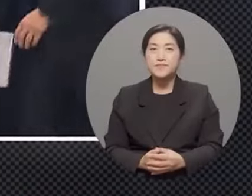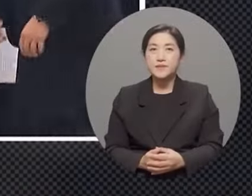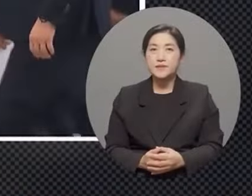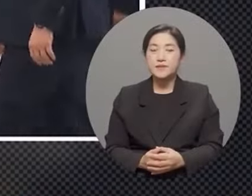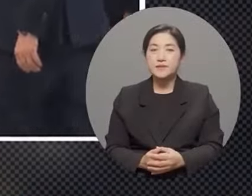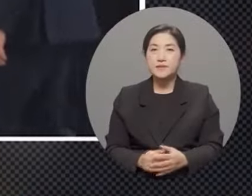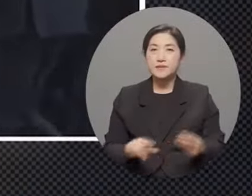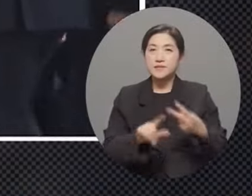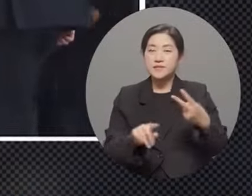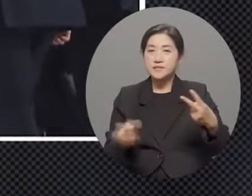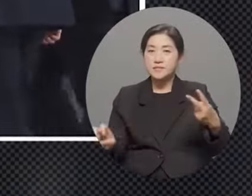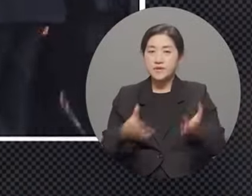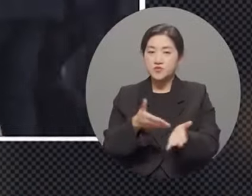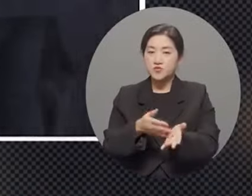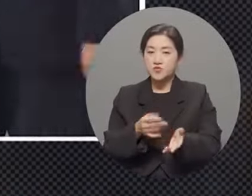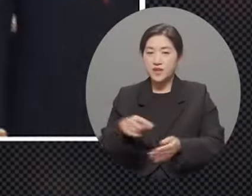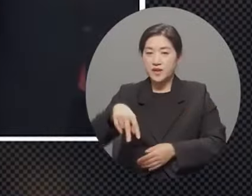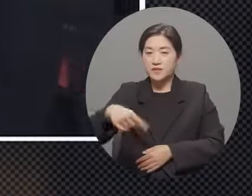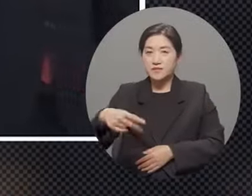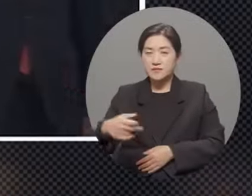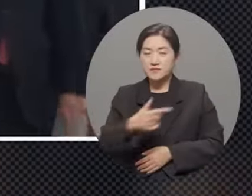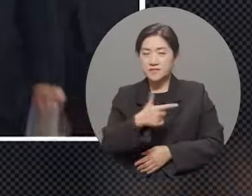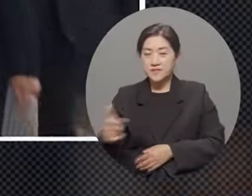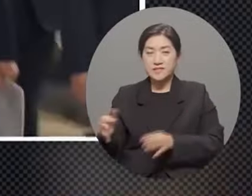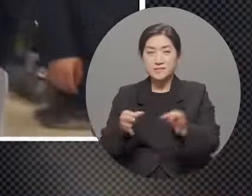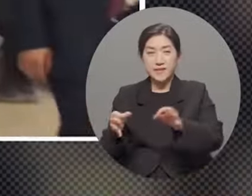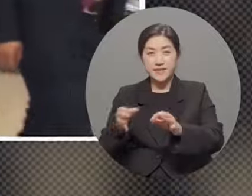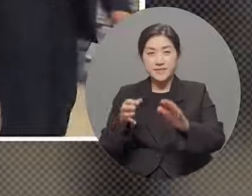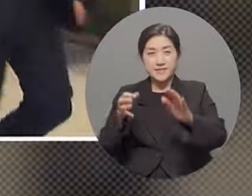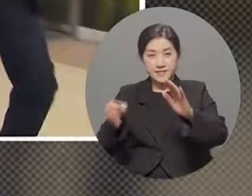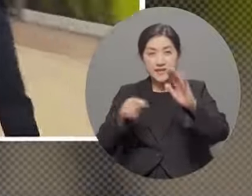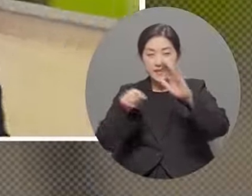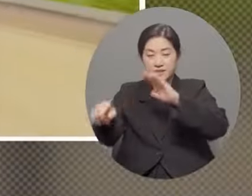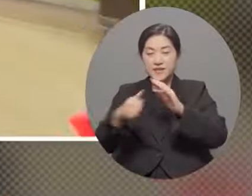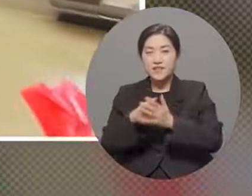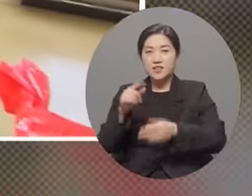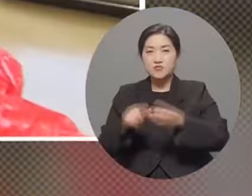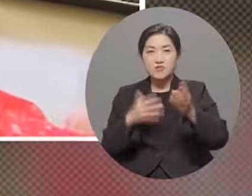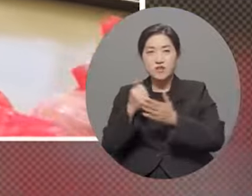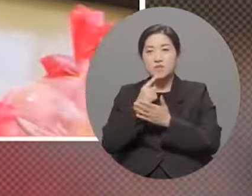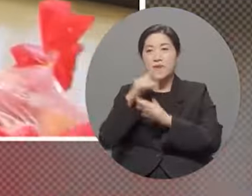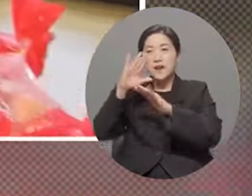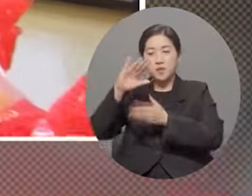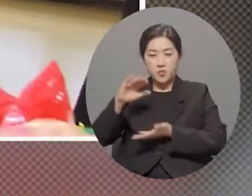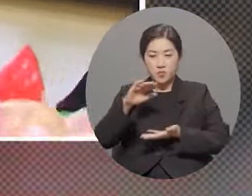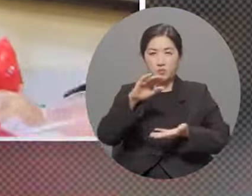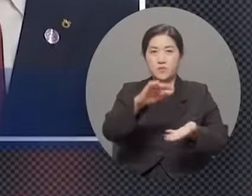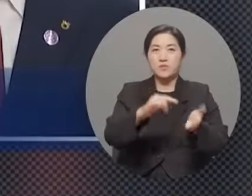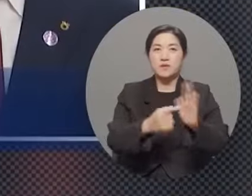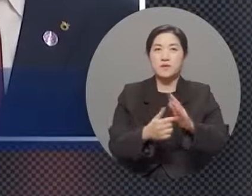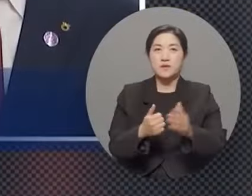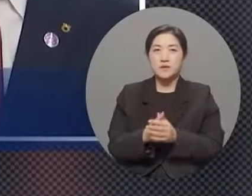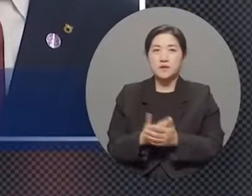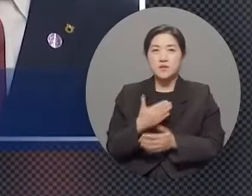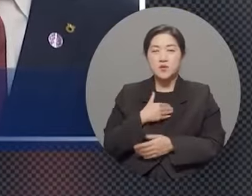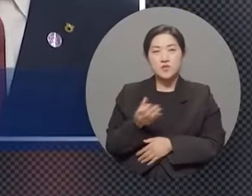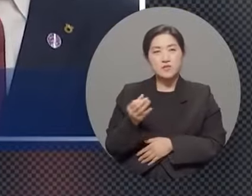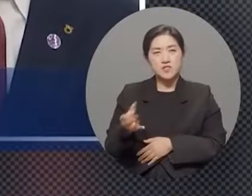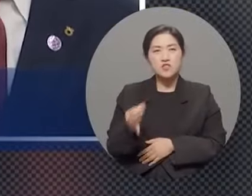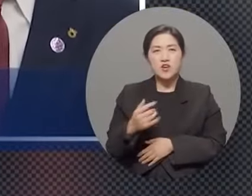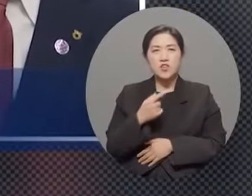지난달 20일 뉴스데스크는 한 대형마트를 방문한 윤성열 대통령의 발언을 전했습니다 시장을